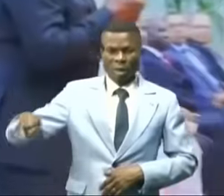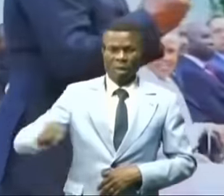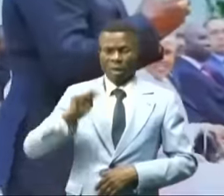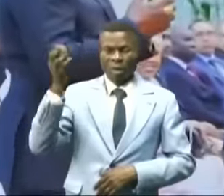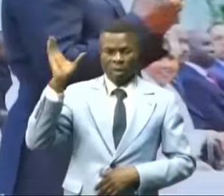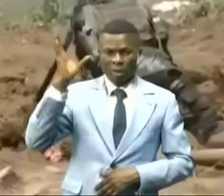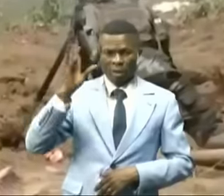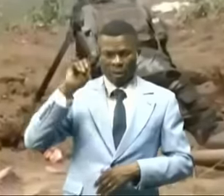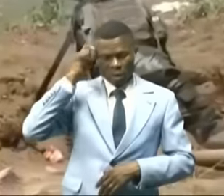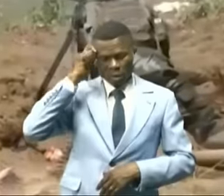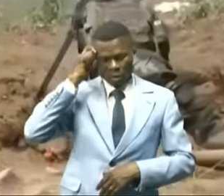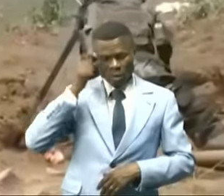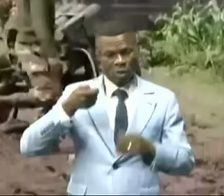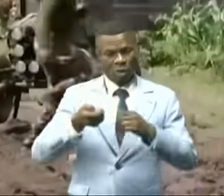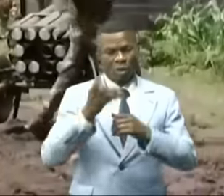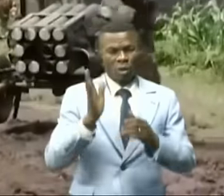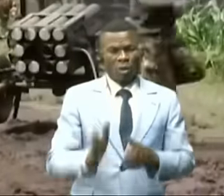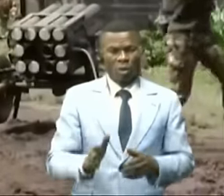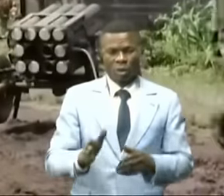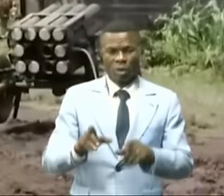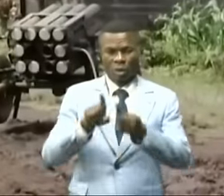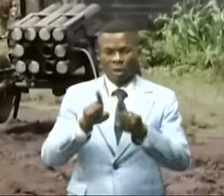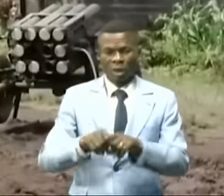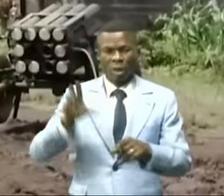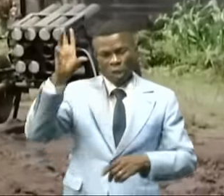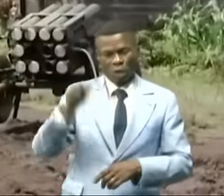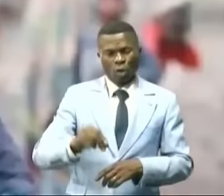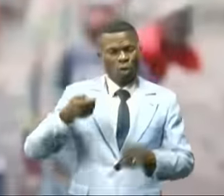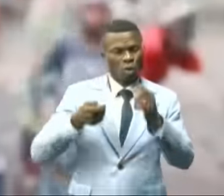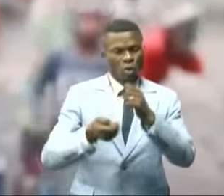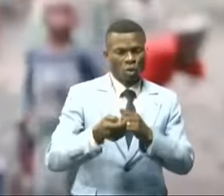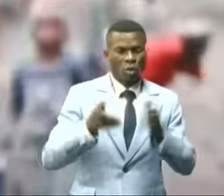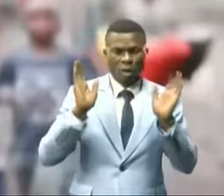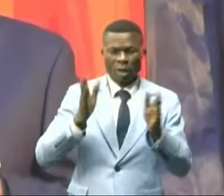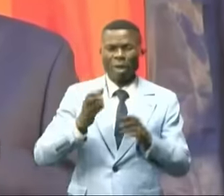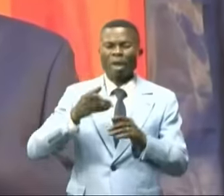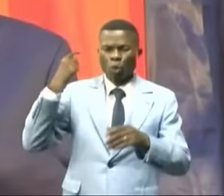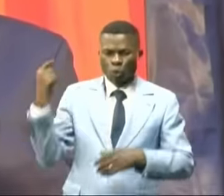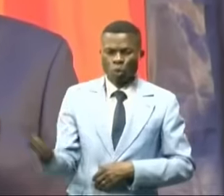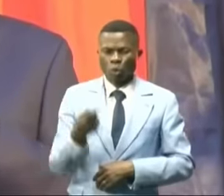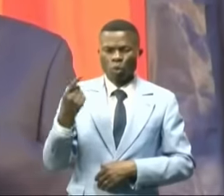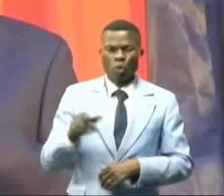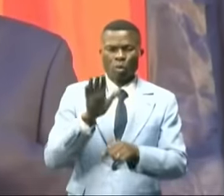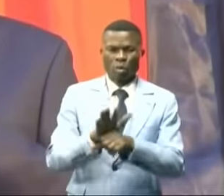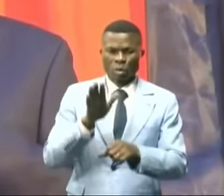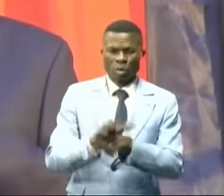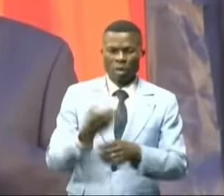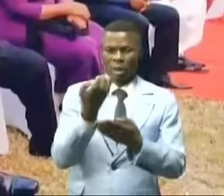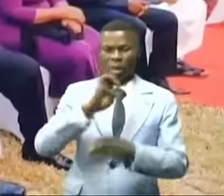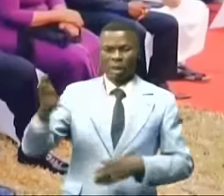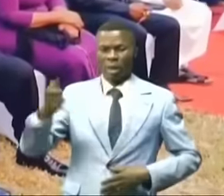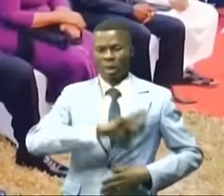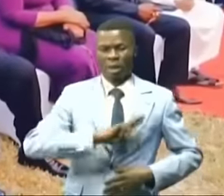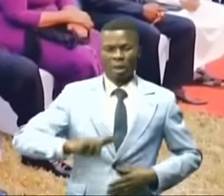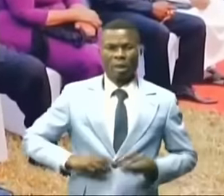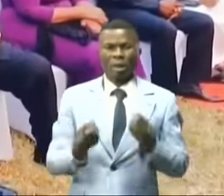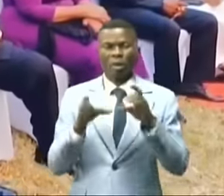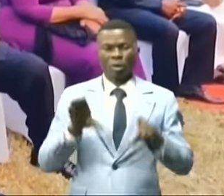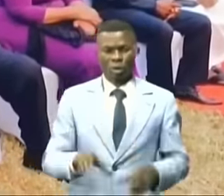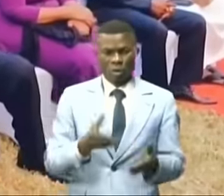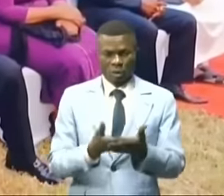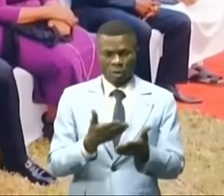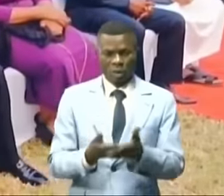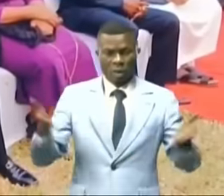pour commémorer le génocide et dire non au massacre barbare perpétré à grande échelle à l'est de la République démocratique du Congo.